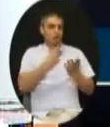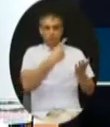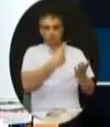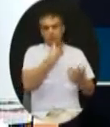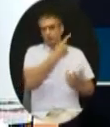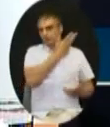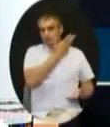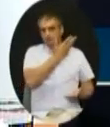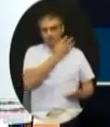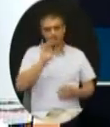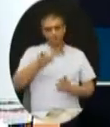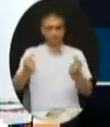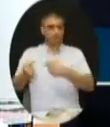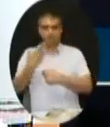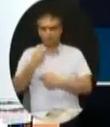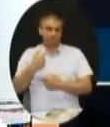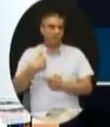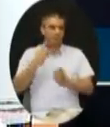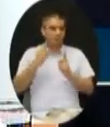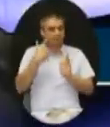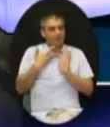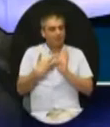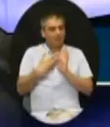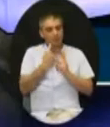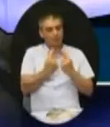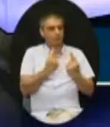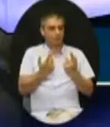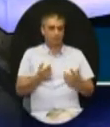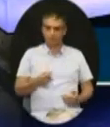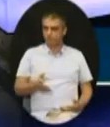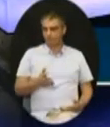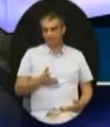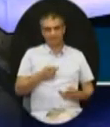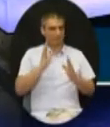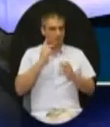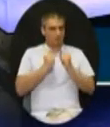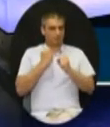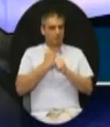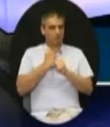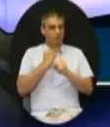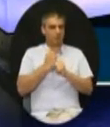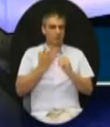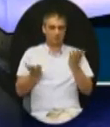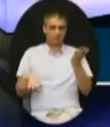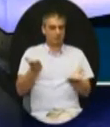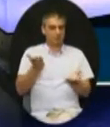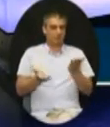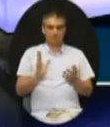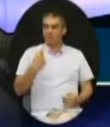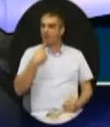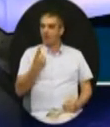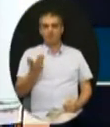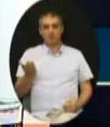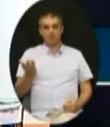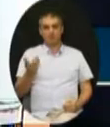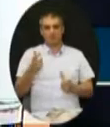שמושמעת לכיווננו, ואנחנו צריכים לבחון את הדברים האלה. חברת הכנסת לובה, קשה לעשות את ההשוואה בין דברים